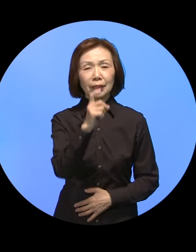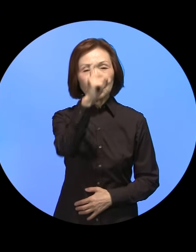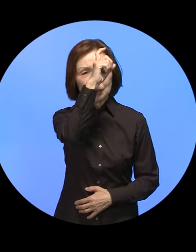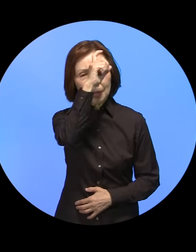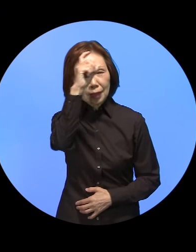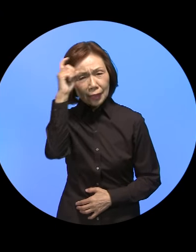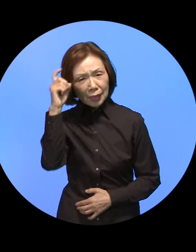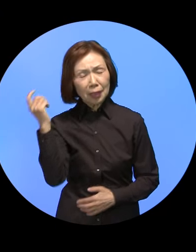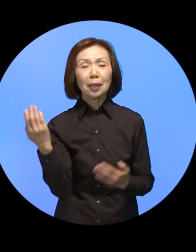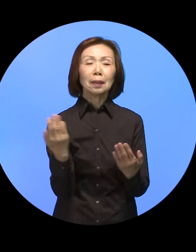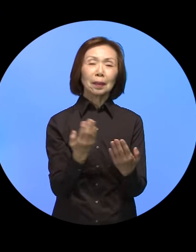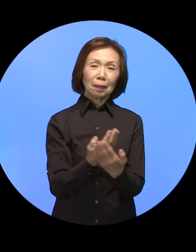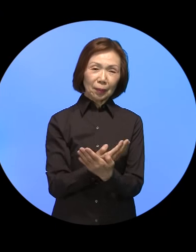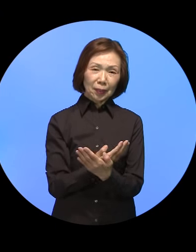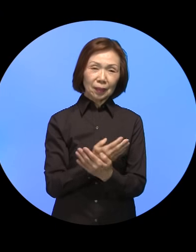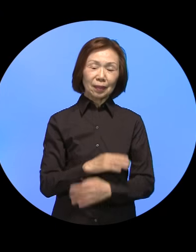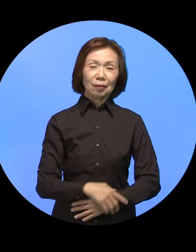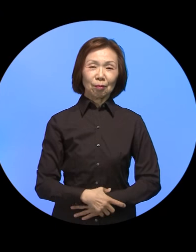です